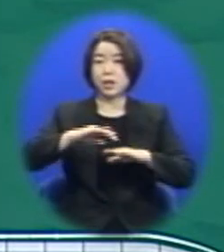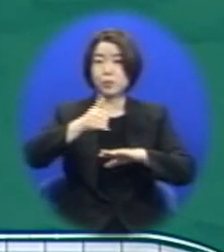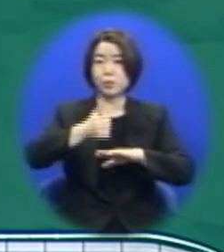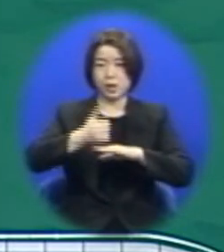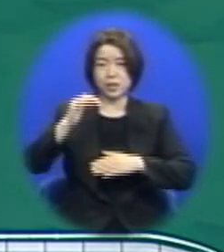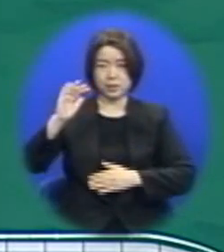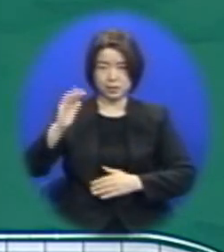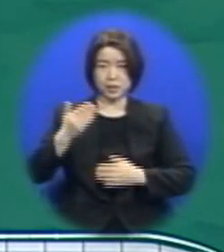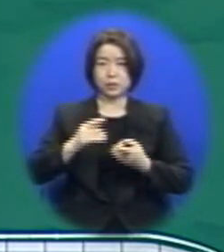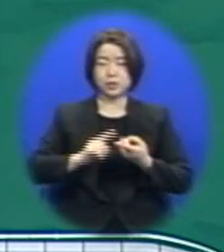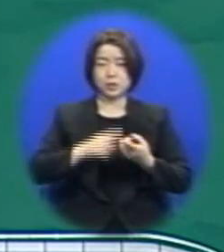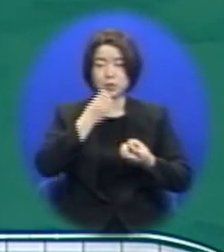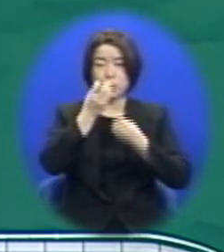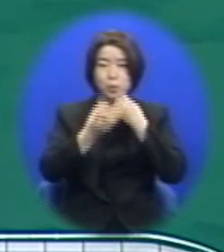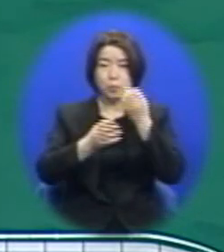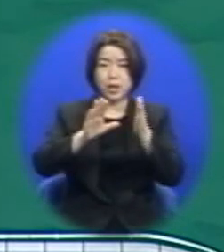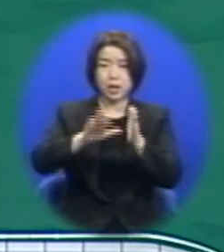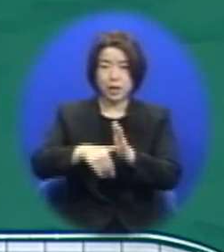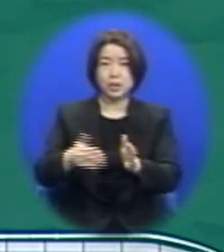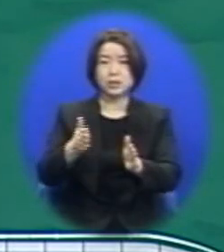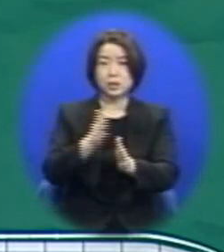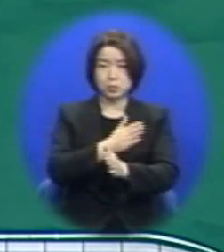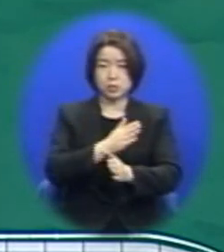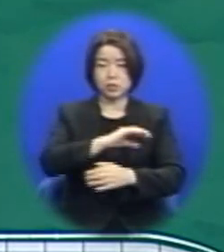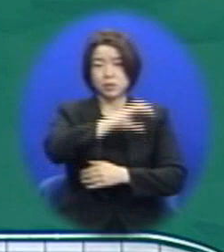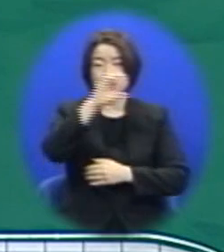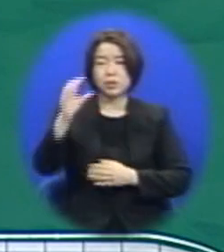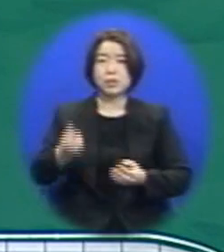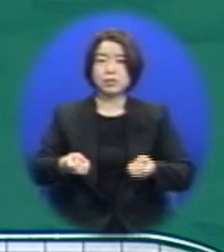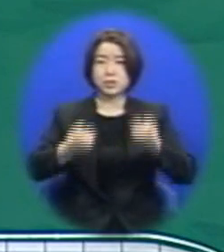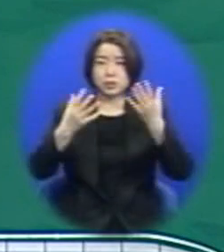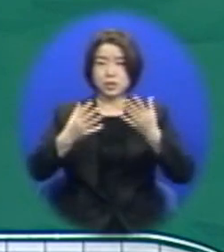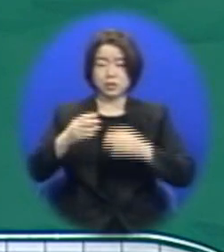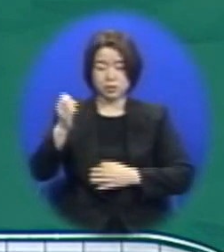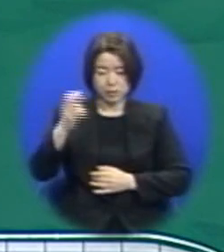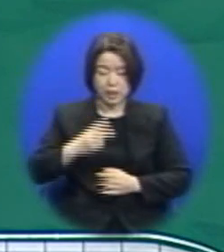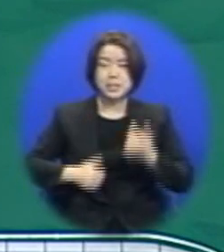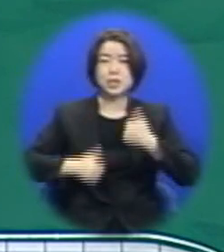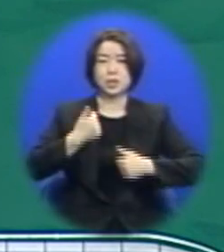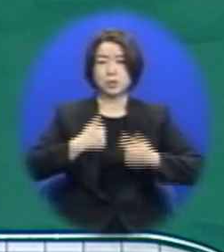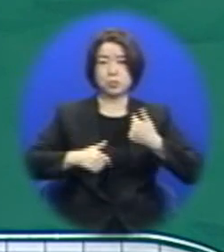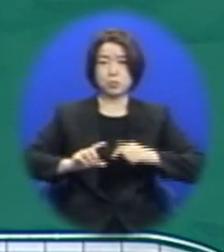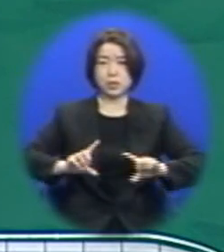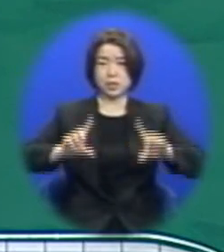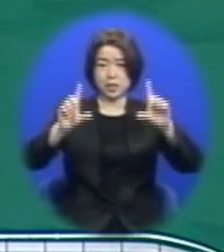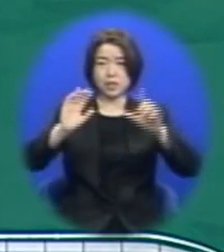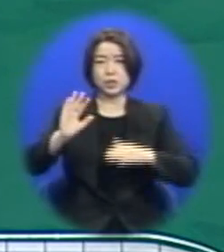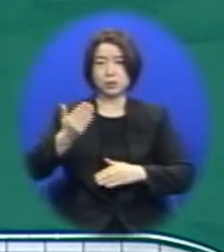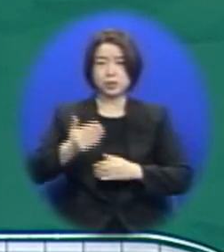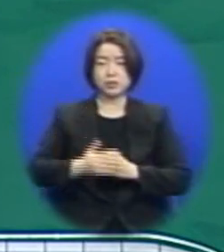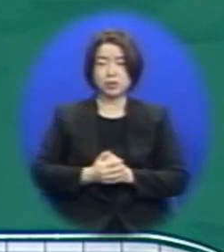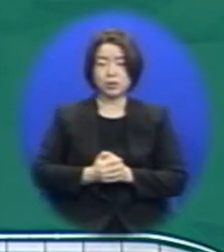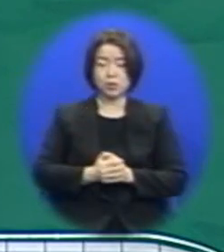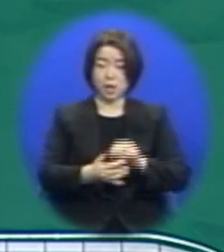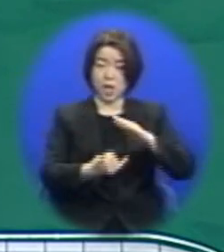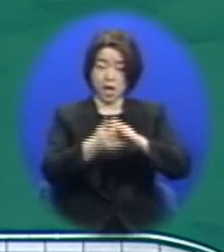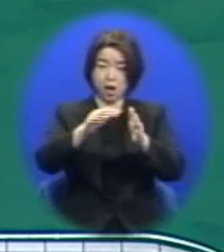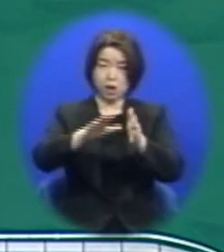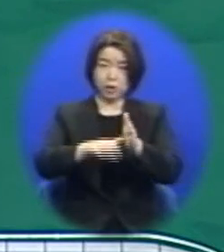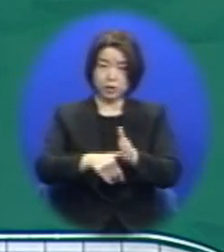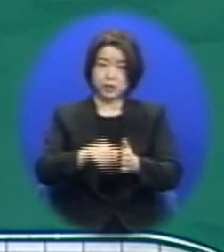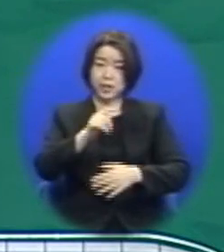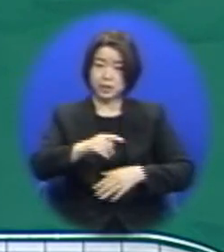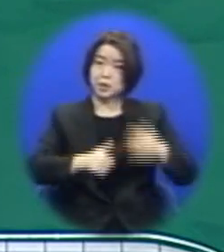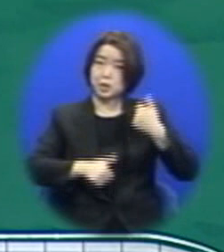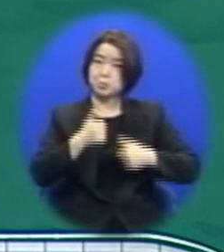되심을 고백하기 시작할 때부터 성탄절은 저에게 다시 기쁨의 날이 됐어요. 어릴 때 그 기쁨이